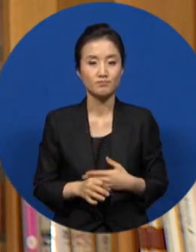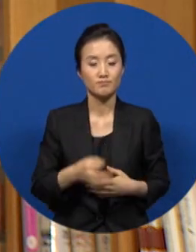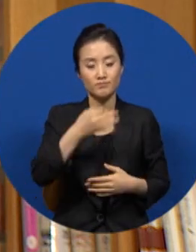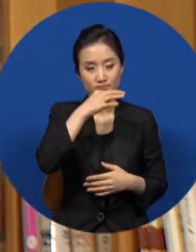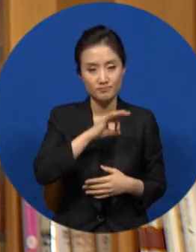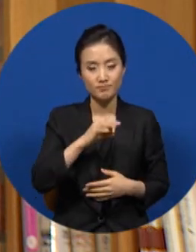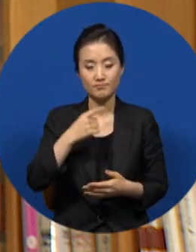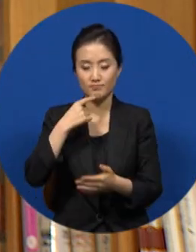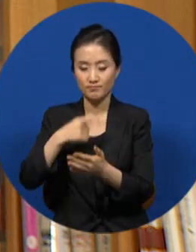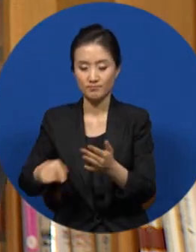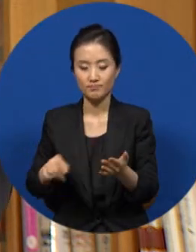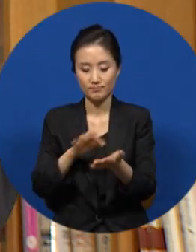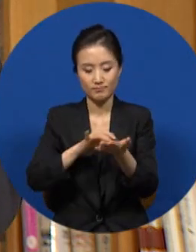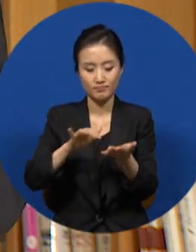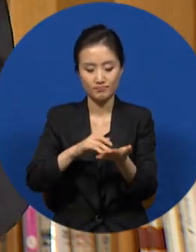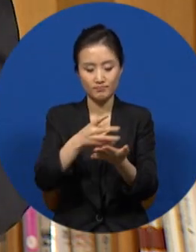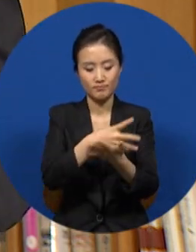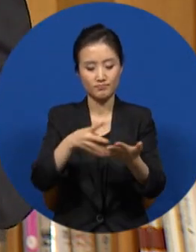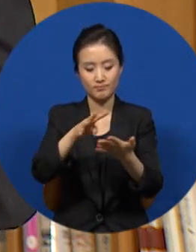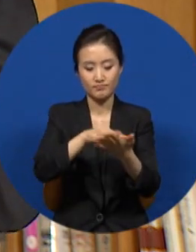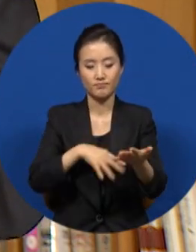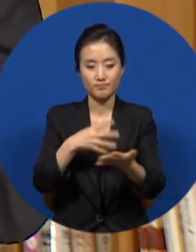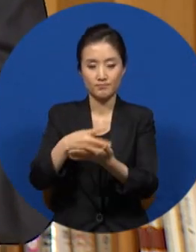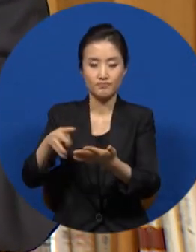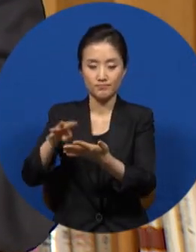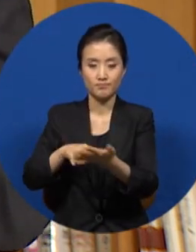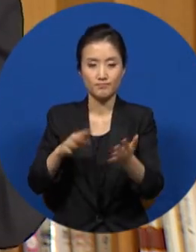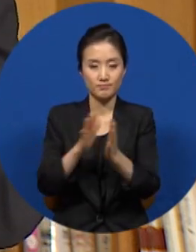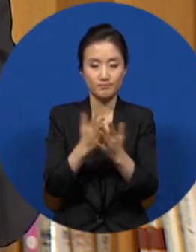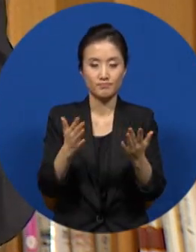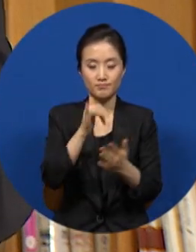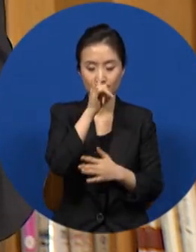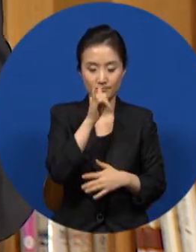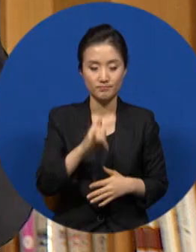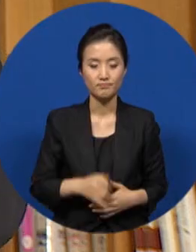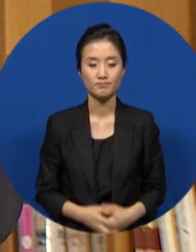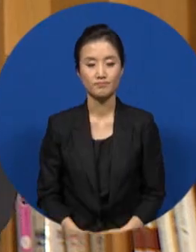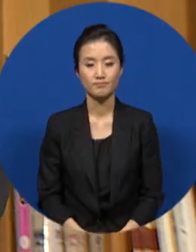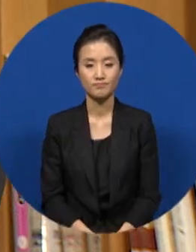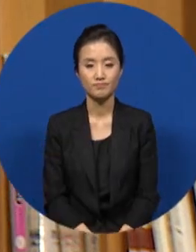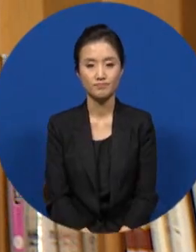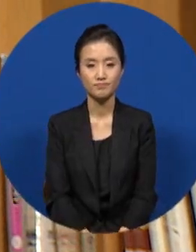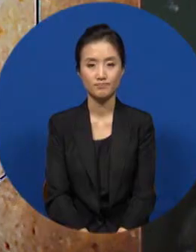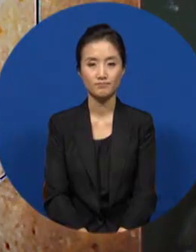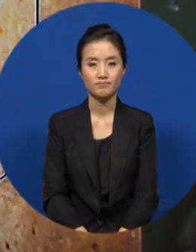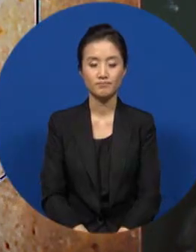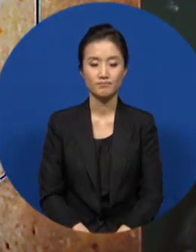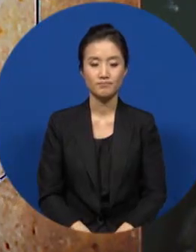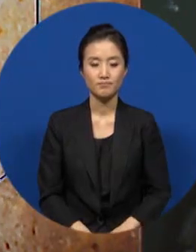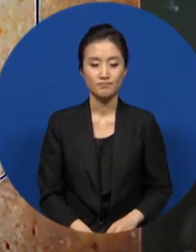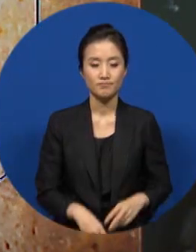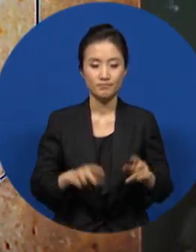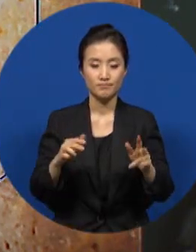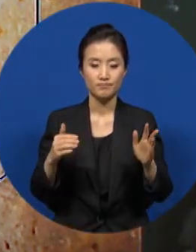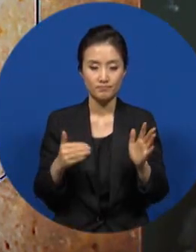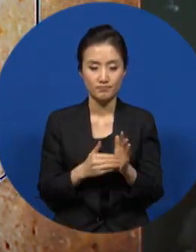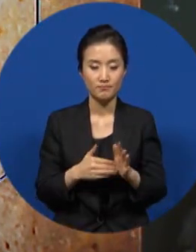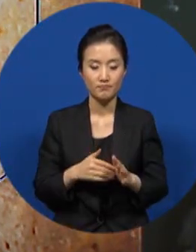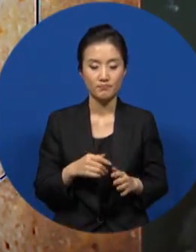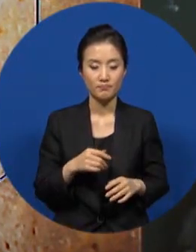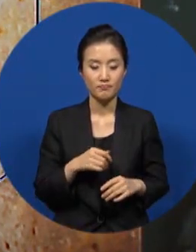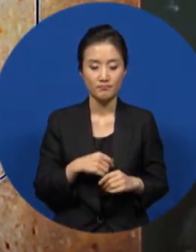있어요. 대차대조표는 일정한 그 시점에 자산과 부채와 자본을 얘기하는